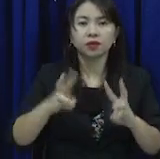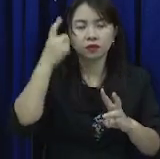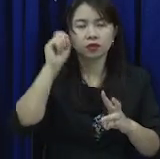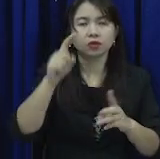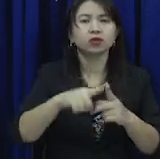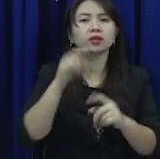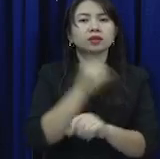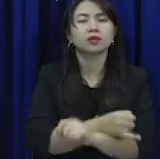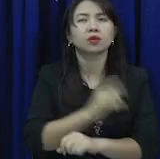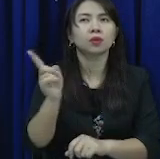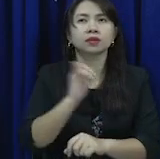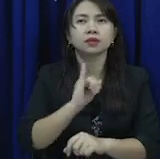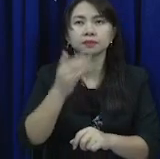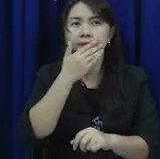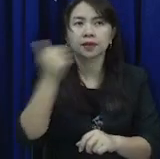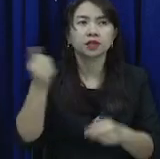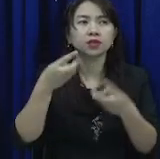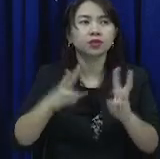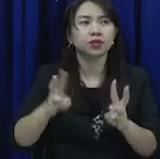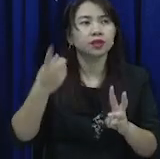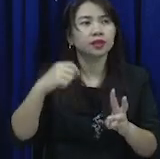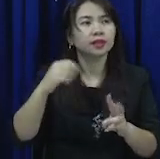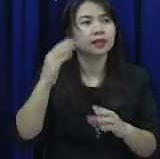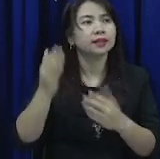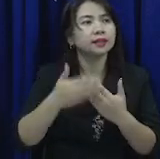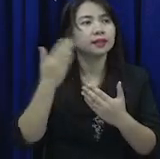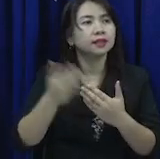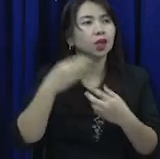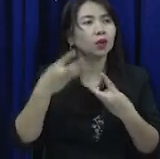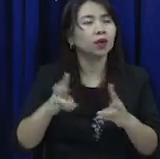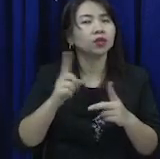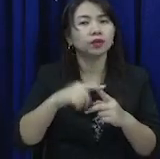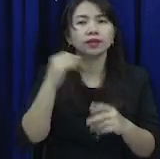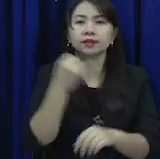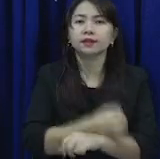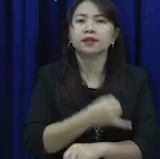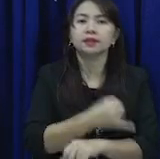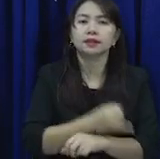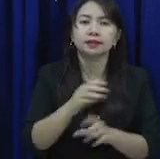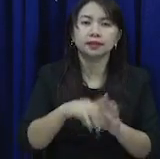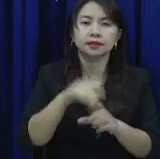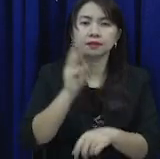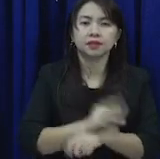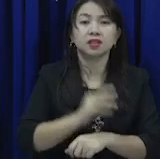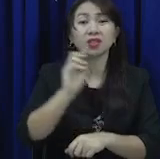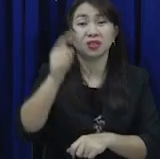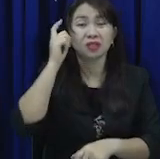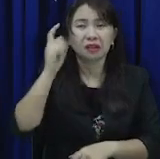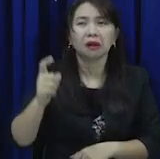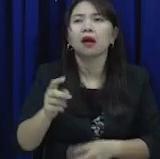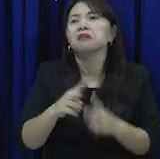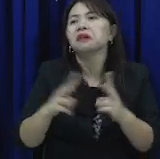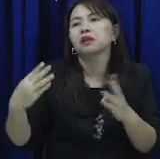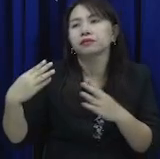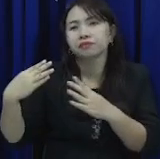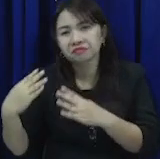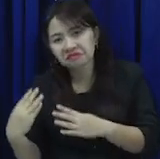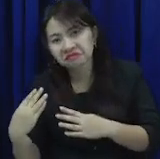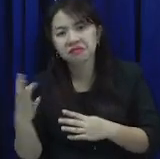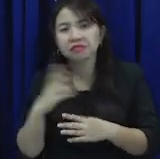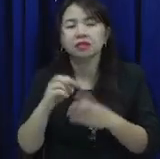effort Anong the best way the easiest way to invest in the Ministry yung akala niyong mabigat Ano yun pera